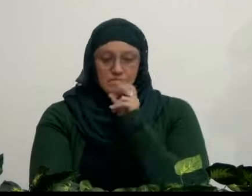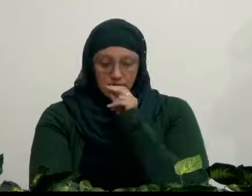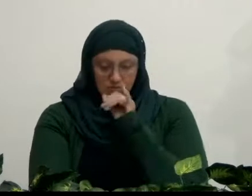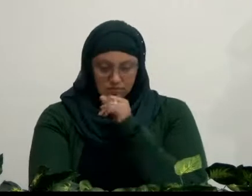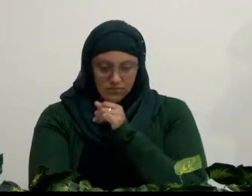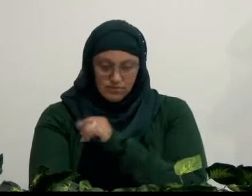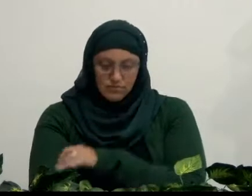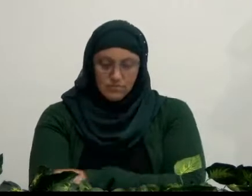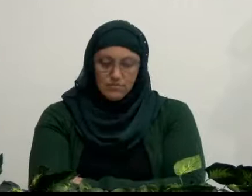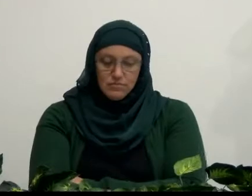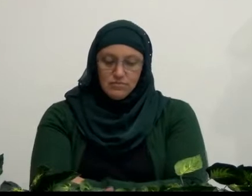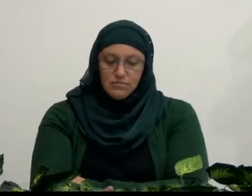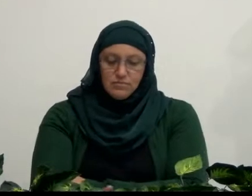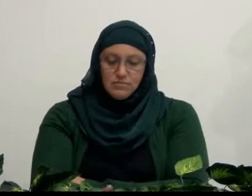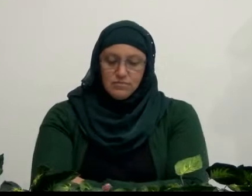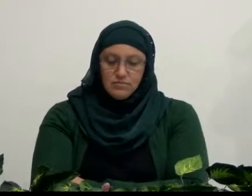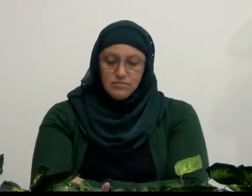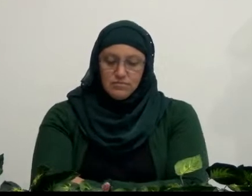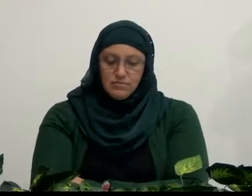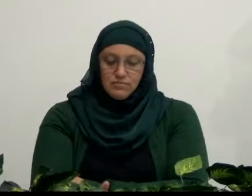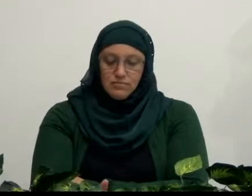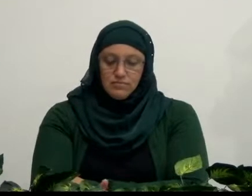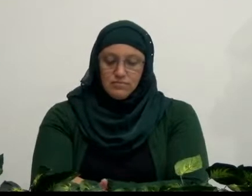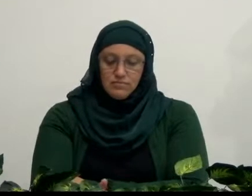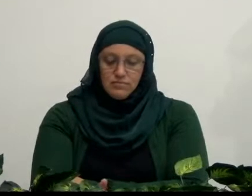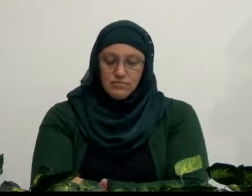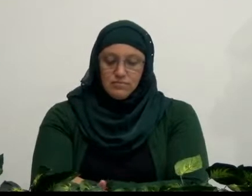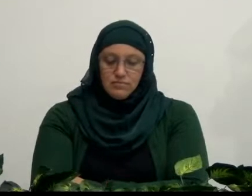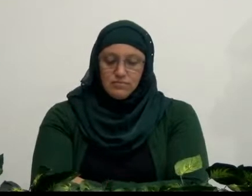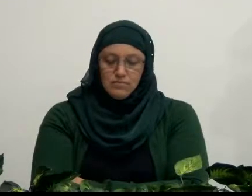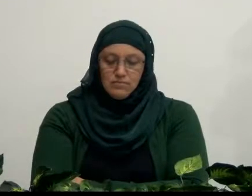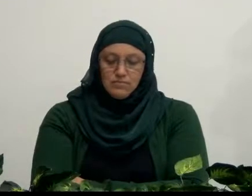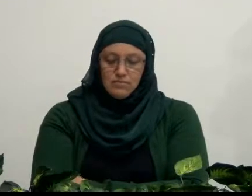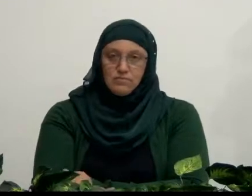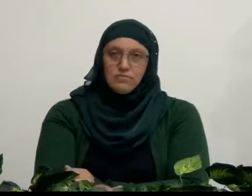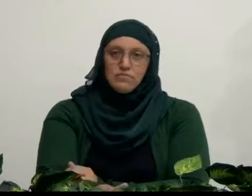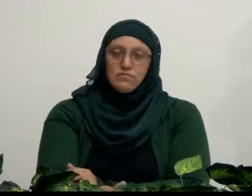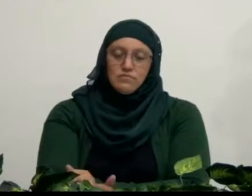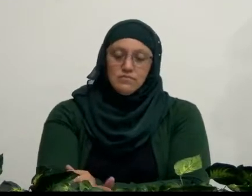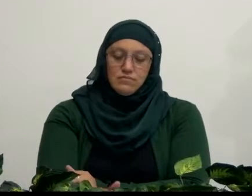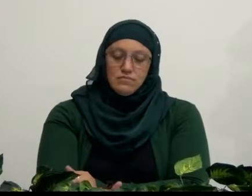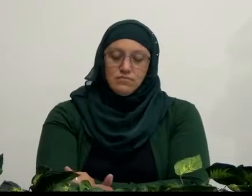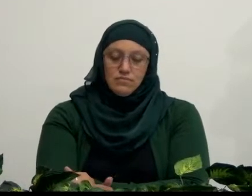علی دل بر دل خواه علی